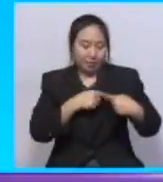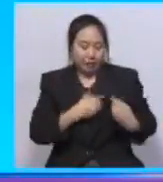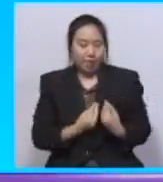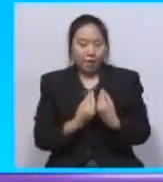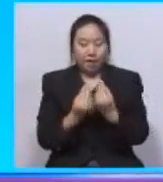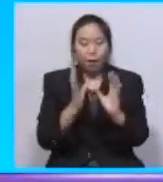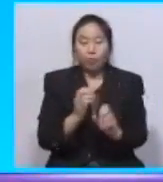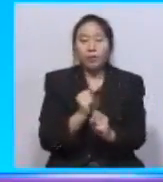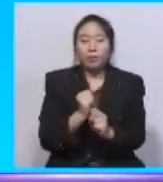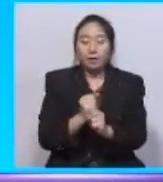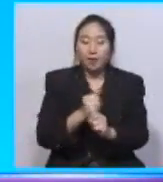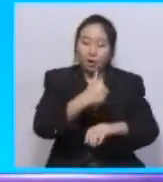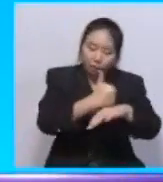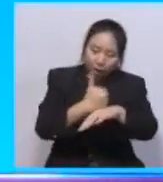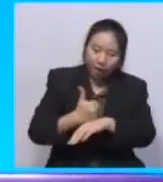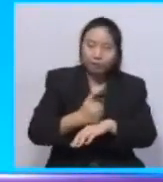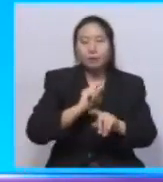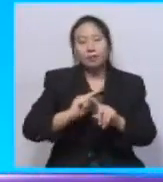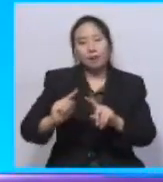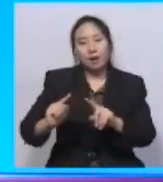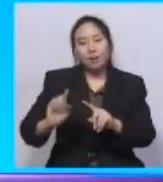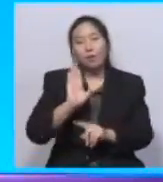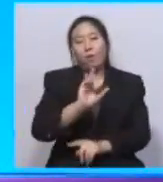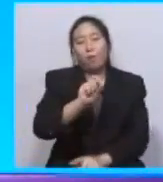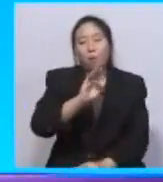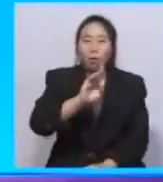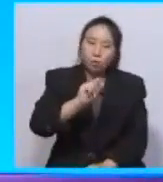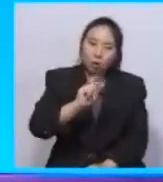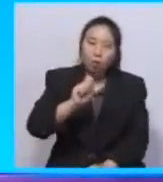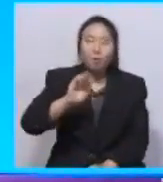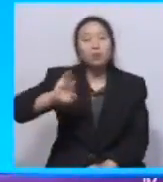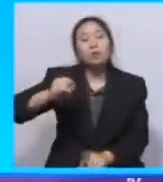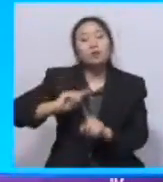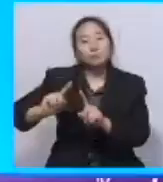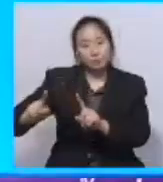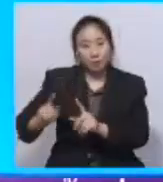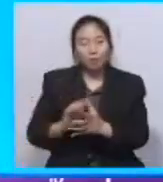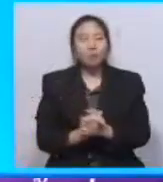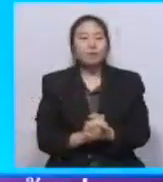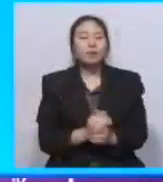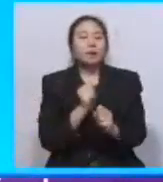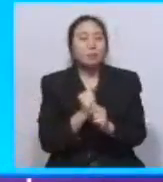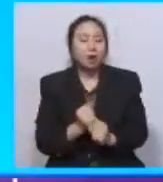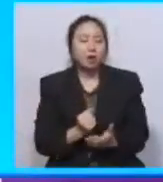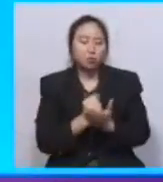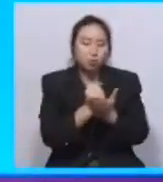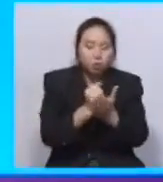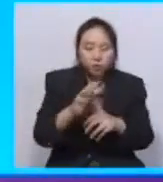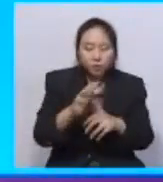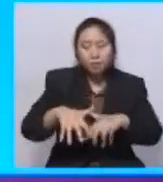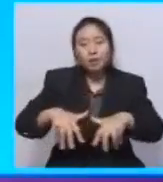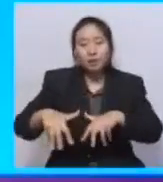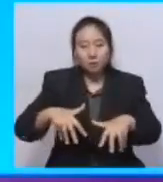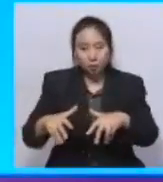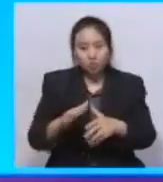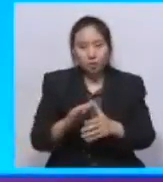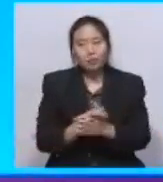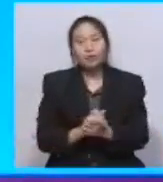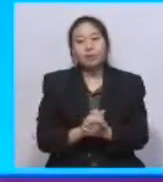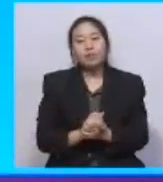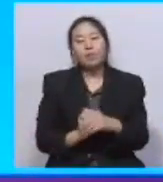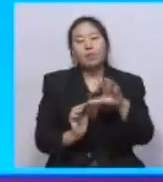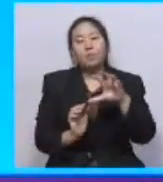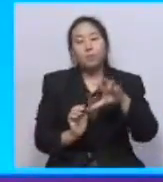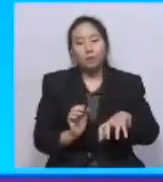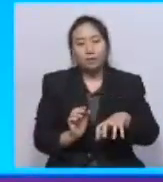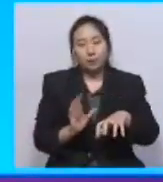และกำลังใจให้แก่ผู้บริหารและบุคลากรในองค์การปกครองส่วนท้องถิ่นในการทำงานเพื่อประชาชนนะครับที่บริเวณลาน